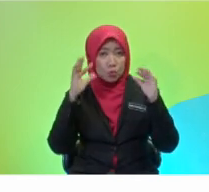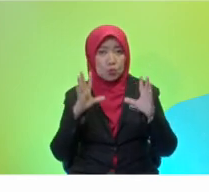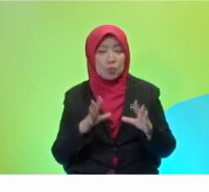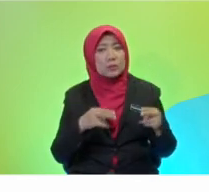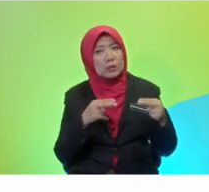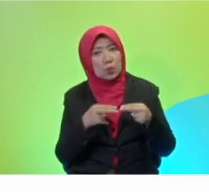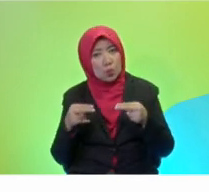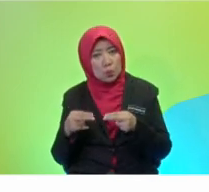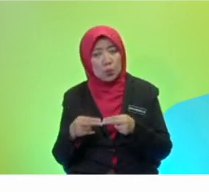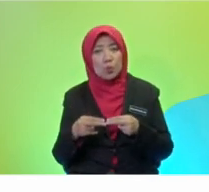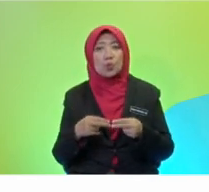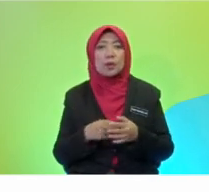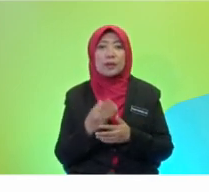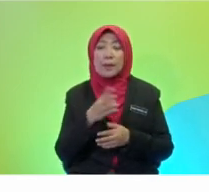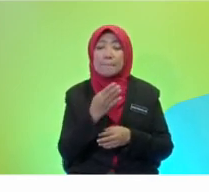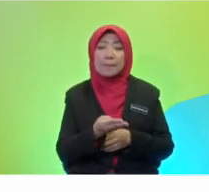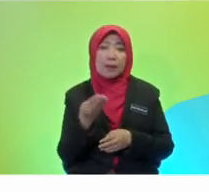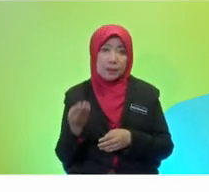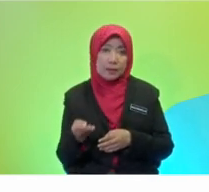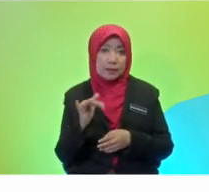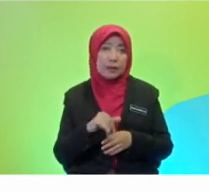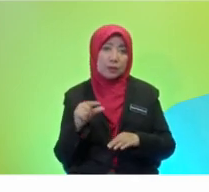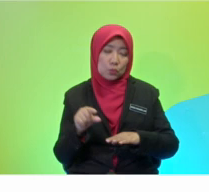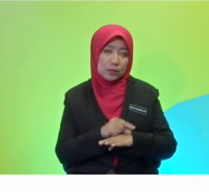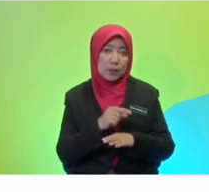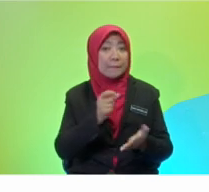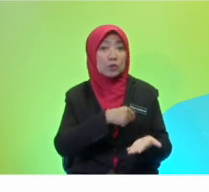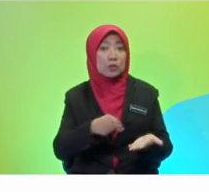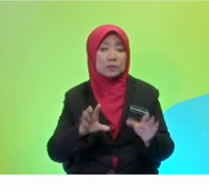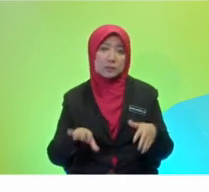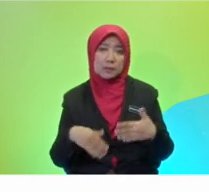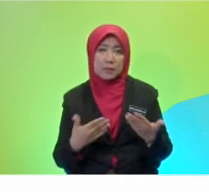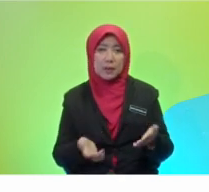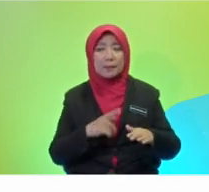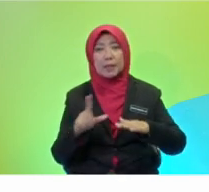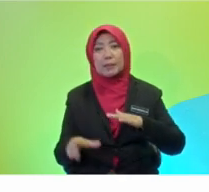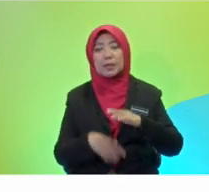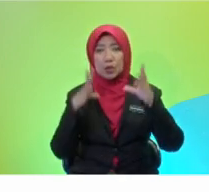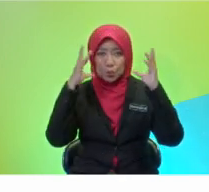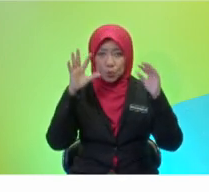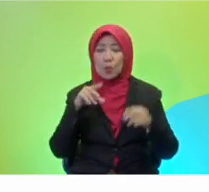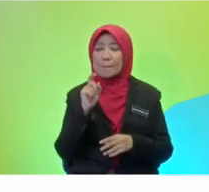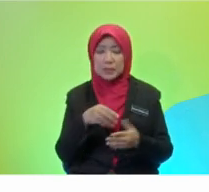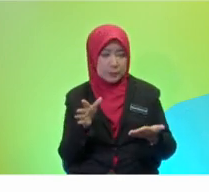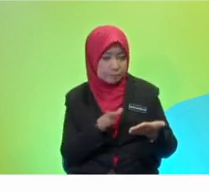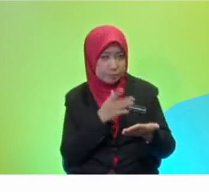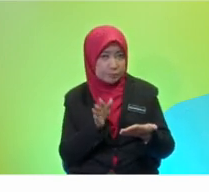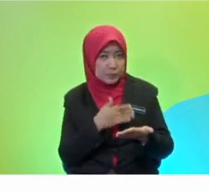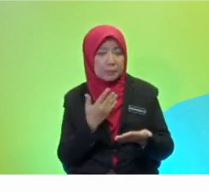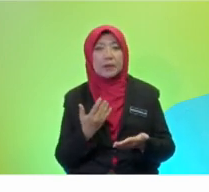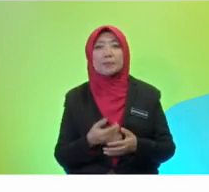dan juga dengan bahan yang digunakan dan bertulis pula melibatkan murid guru perlu menyimak dan